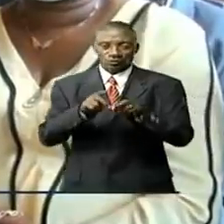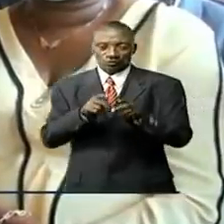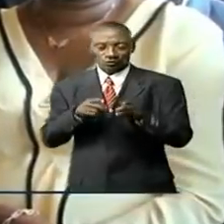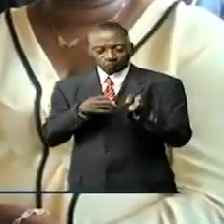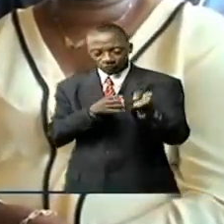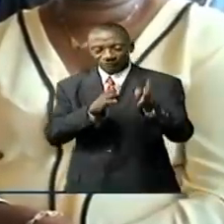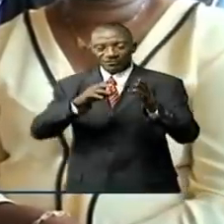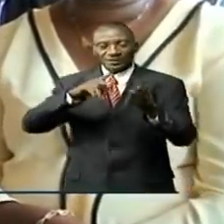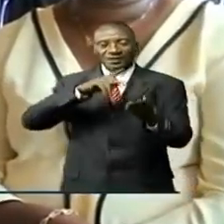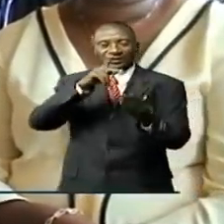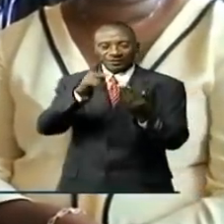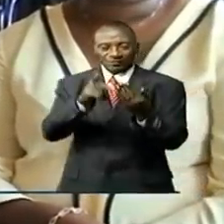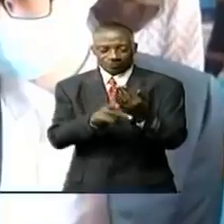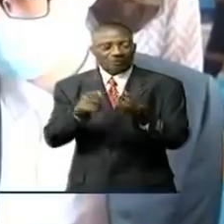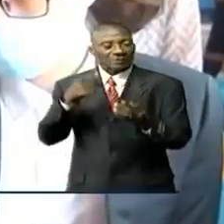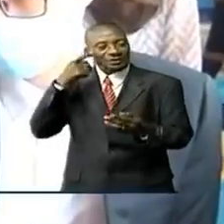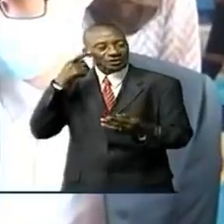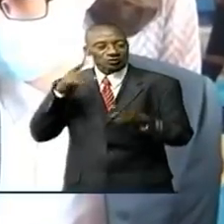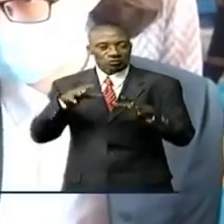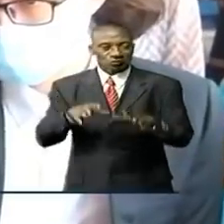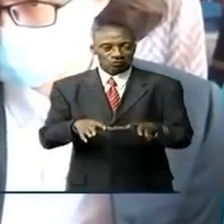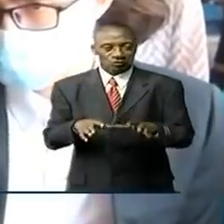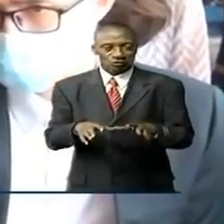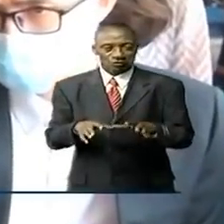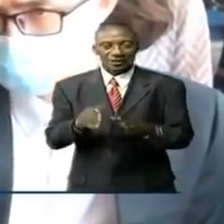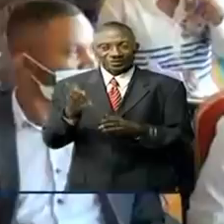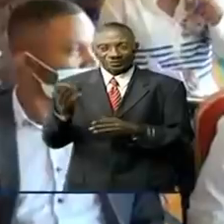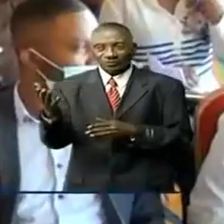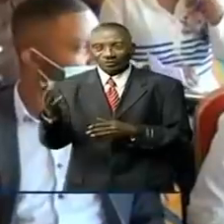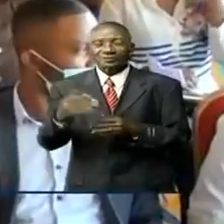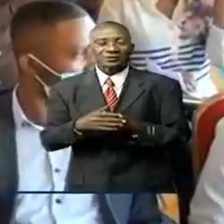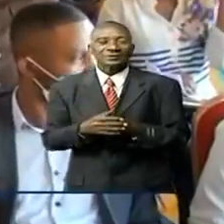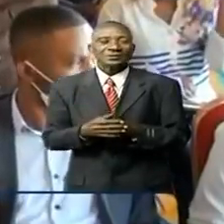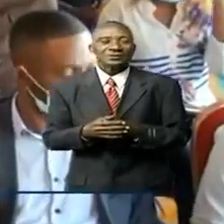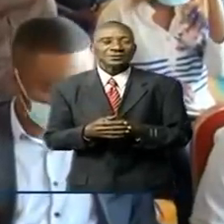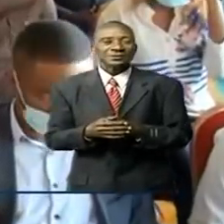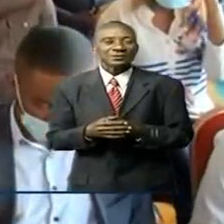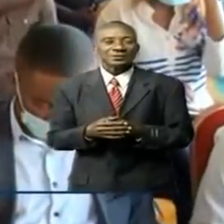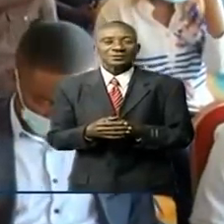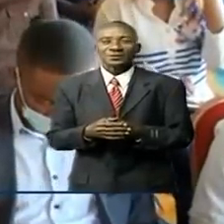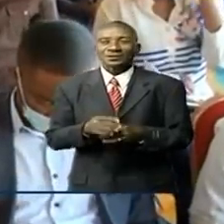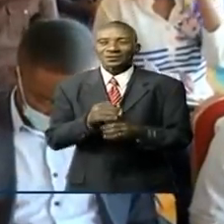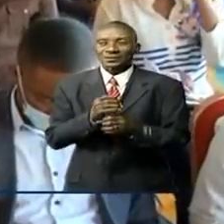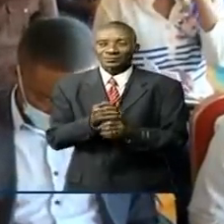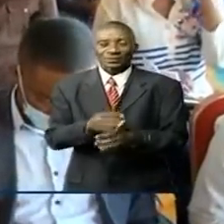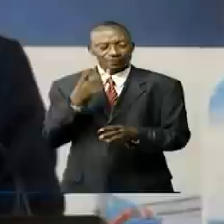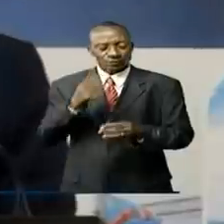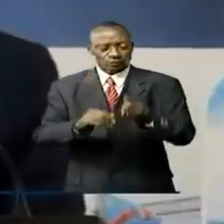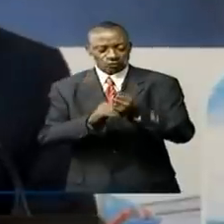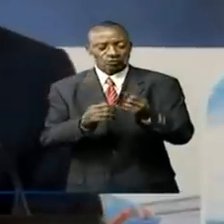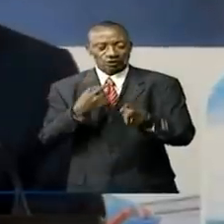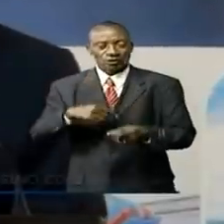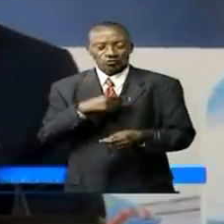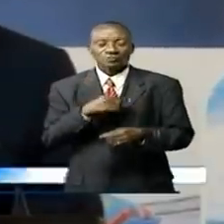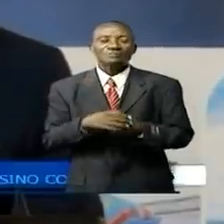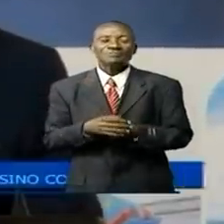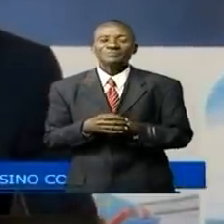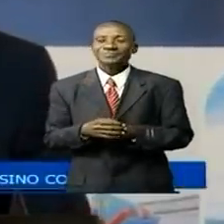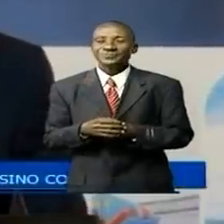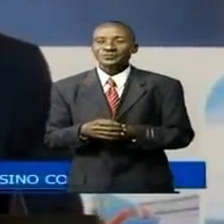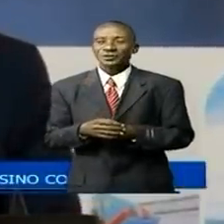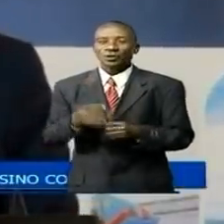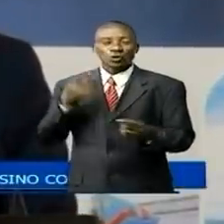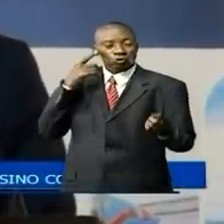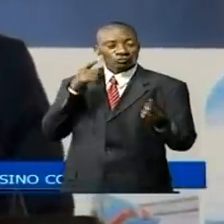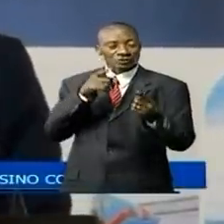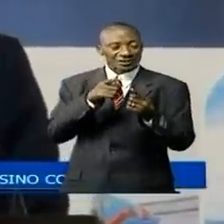programme sino-congolais n'est ni de près ni de loin concerné par quelconque détournement. L'objectif est clair.